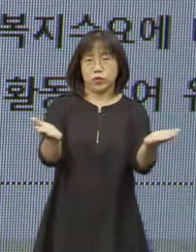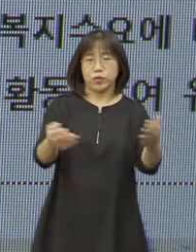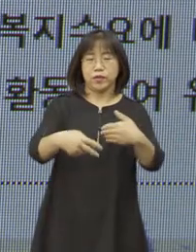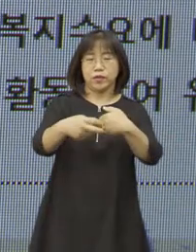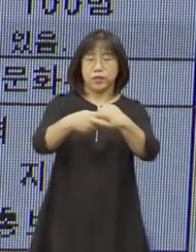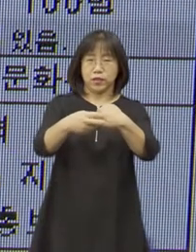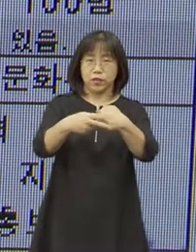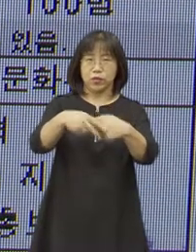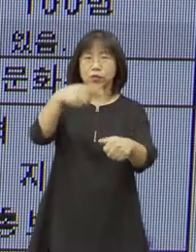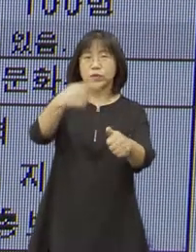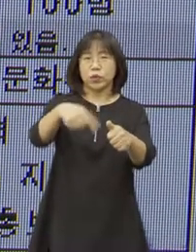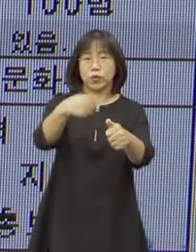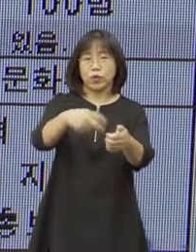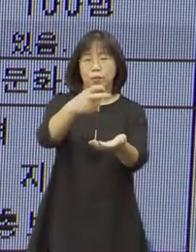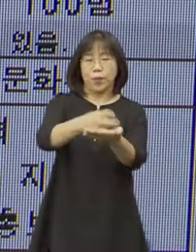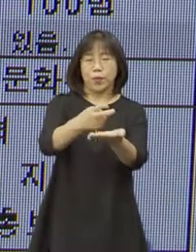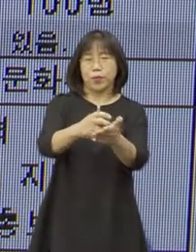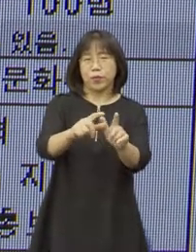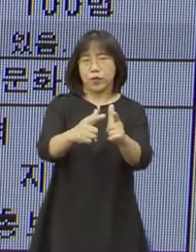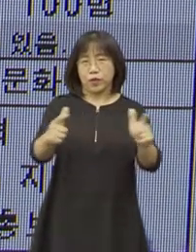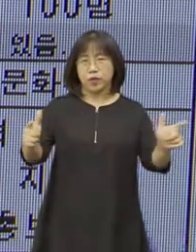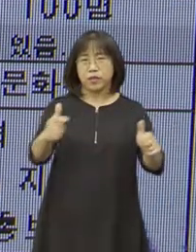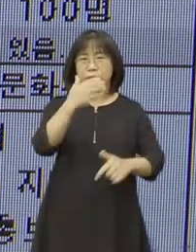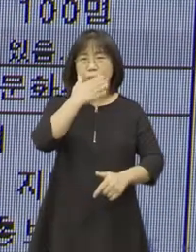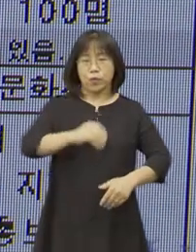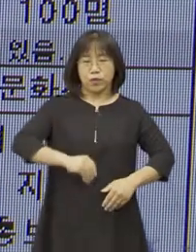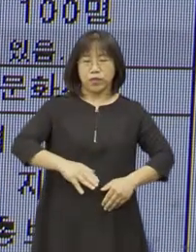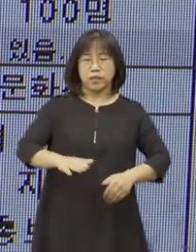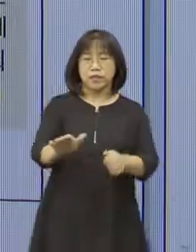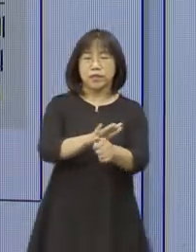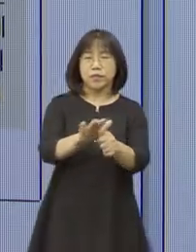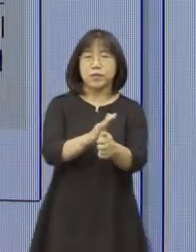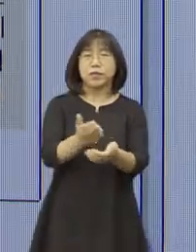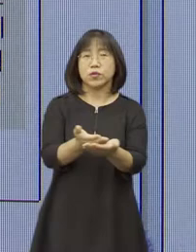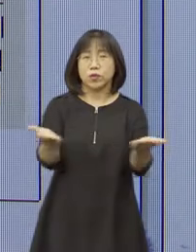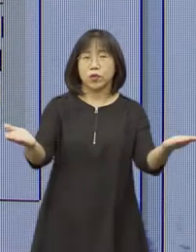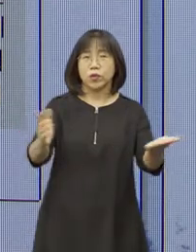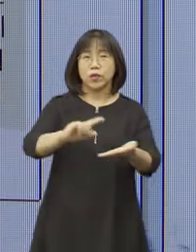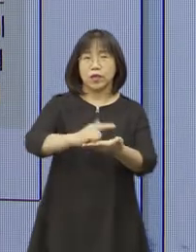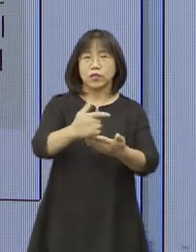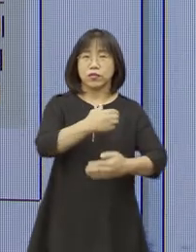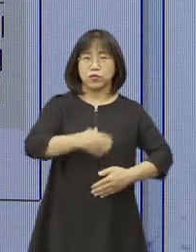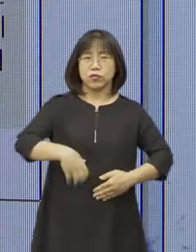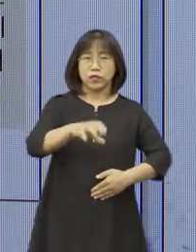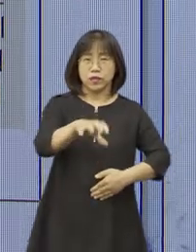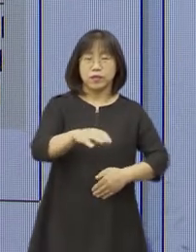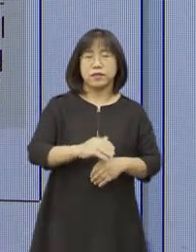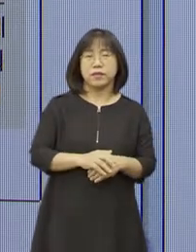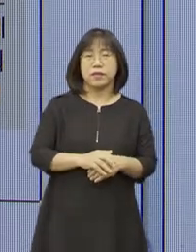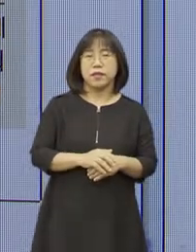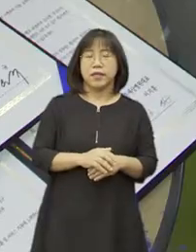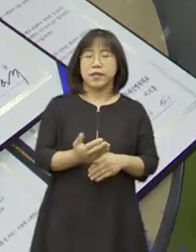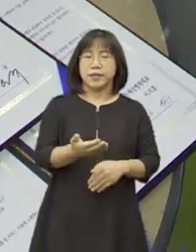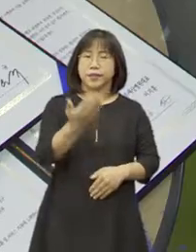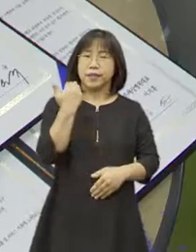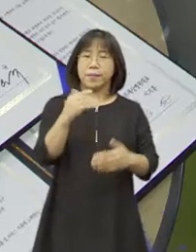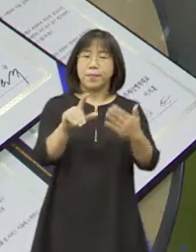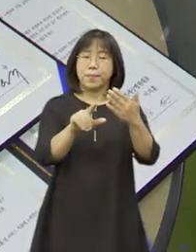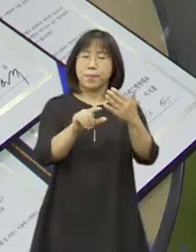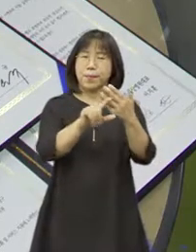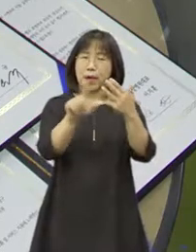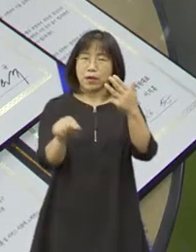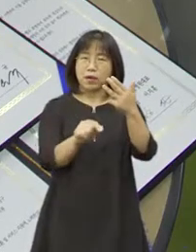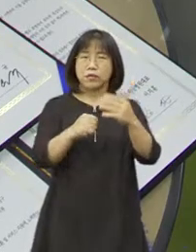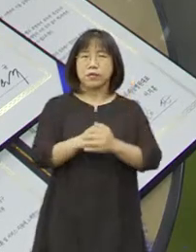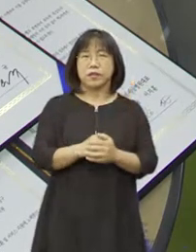법률 주거 등 다양한 복지 서비스가 제공됩니다 먼저 강서구는 지난 발원 월 2 델 서울병원